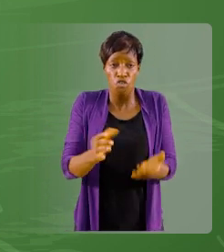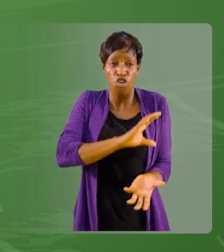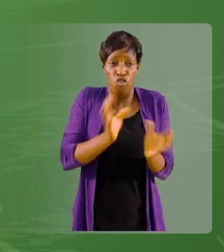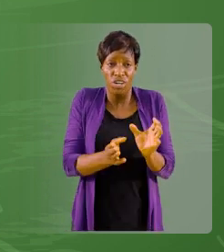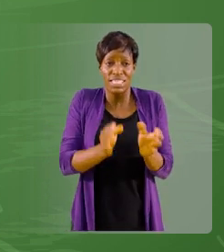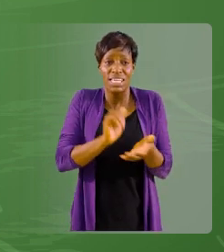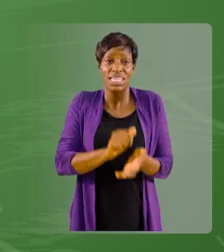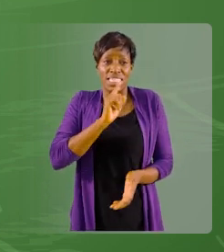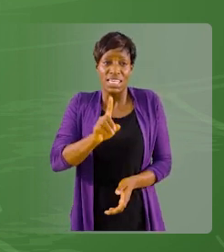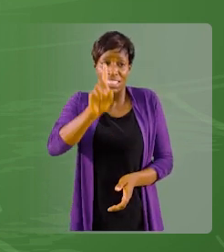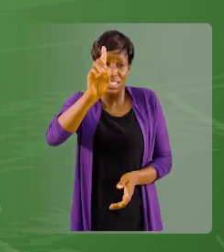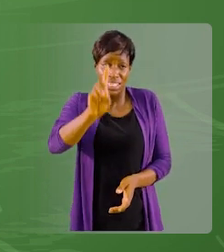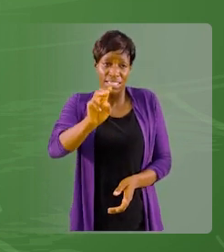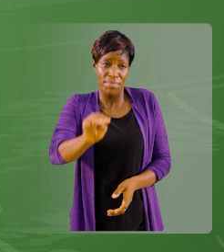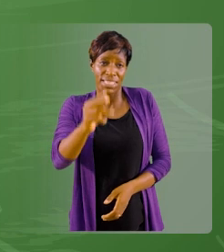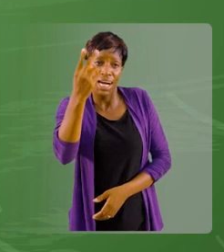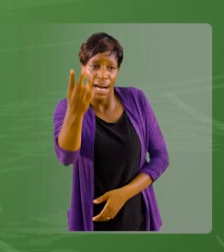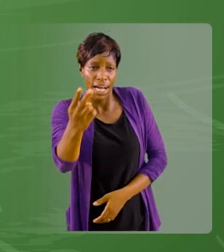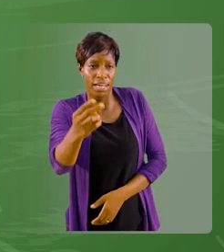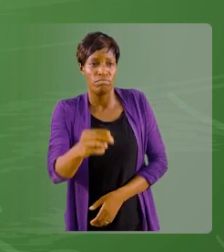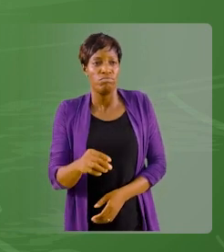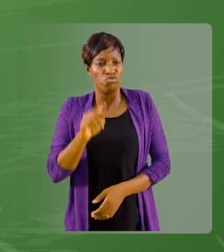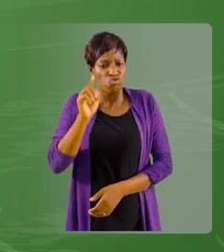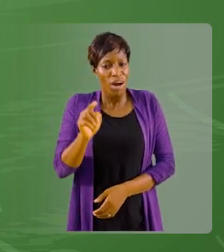carré. Nous allons vers la droite.